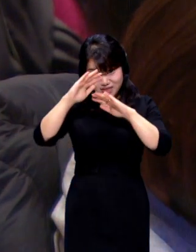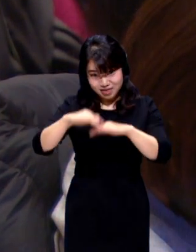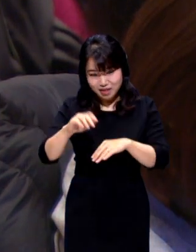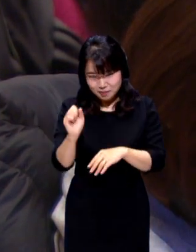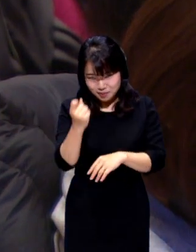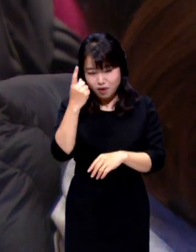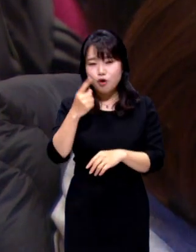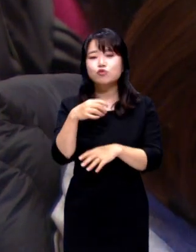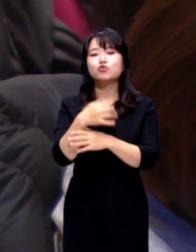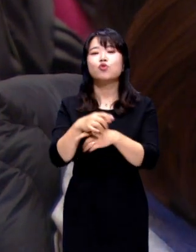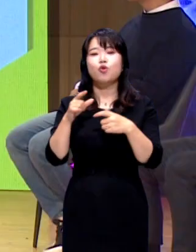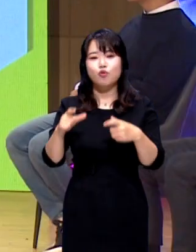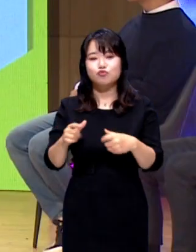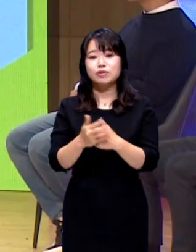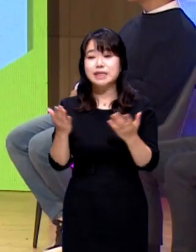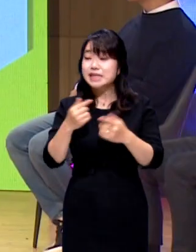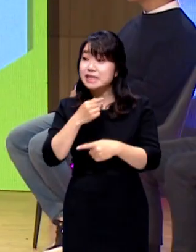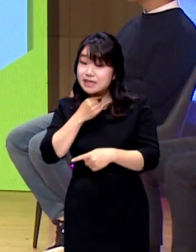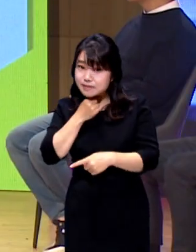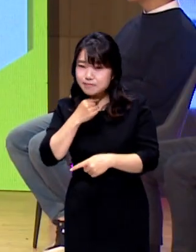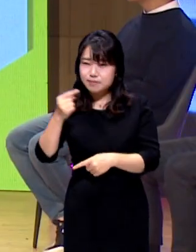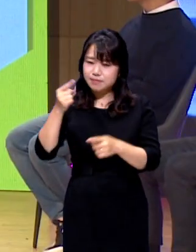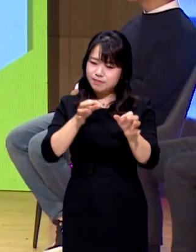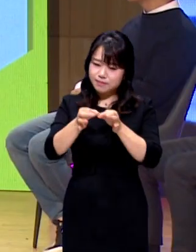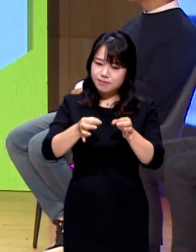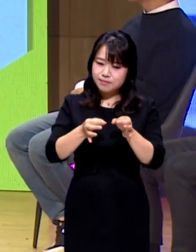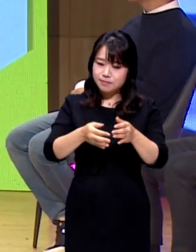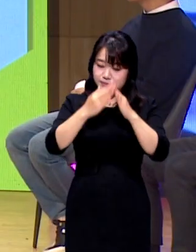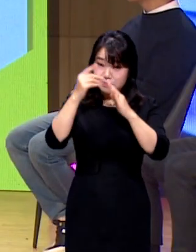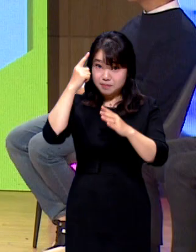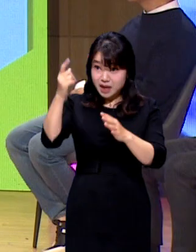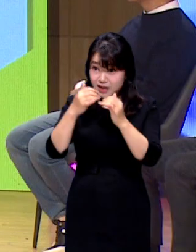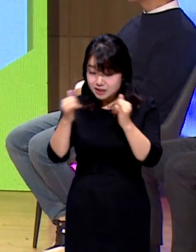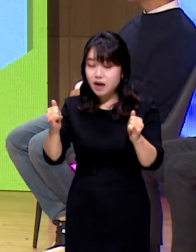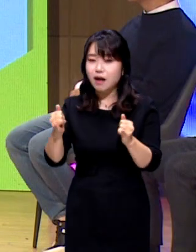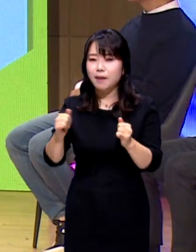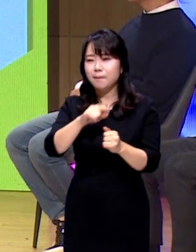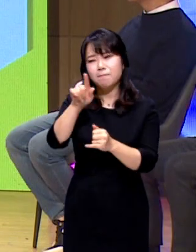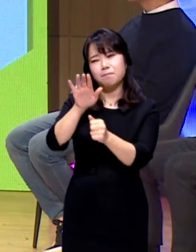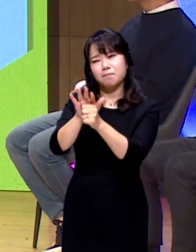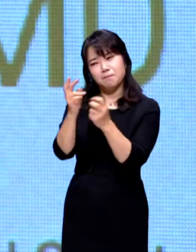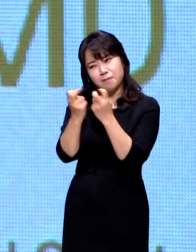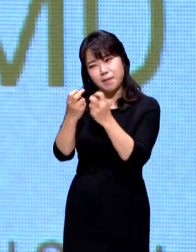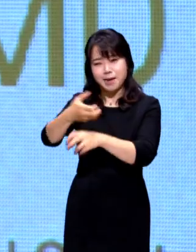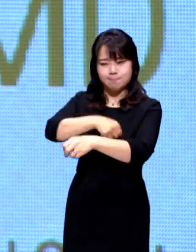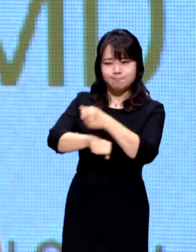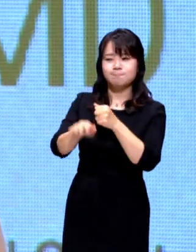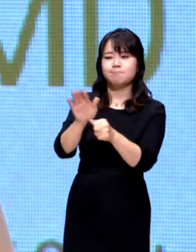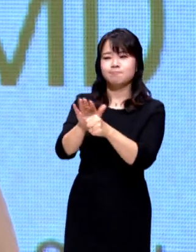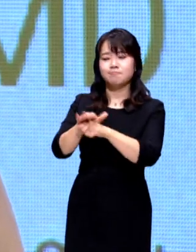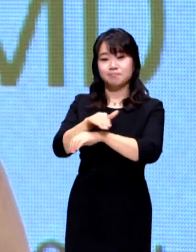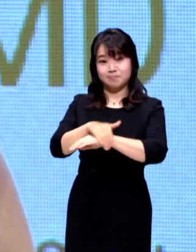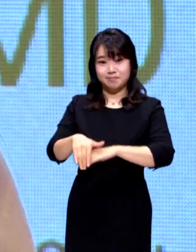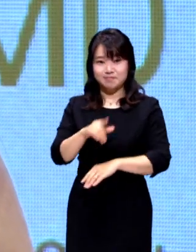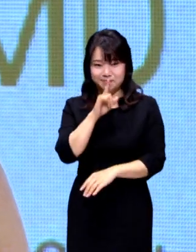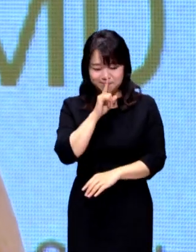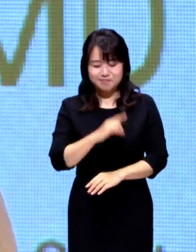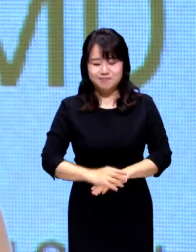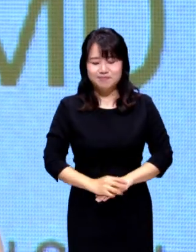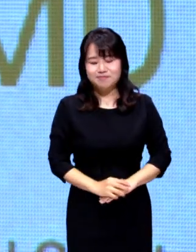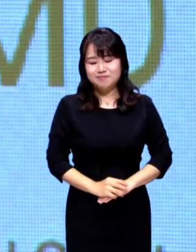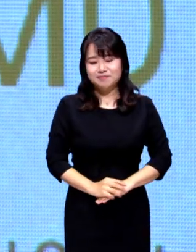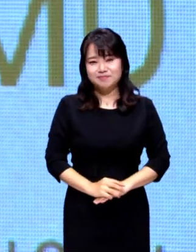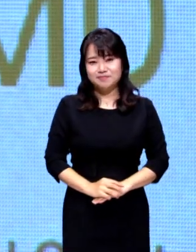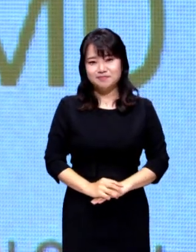계기로 종로구는 일하고 싶고 창업하고 싶은 자치구 지원책 마련에 적극 나섰습니다. BTV